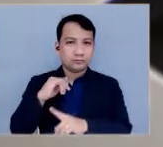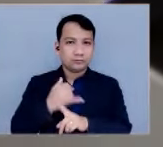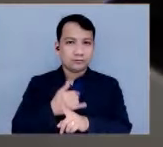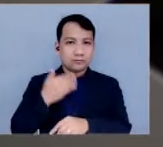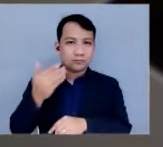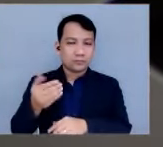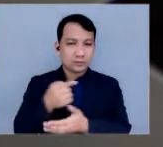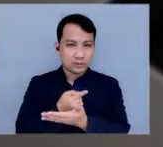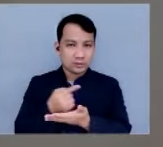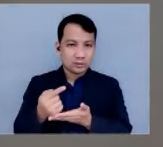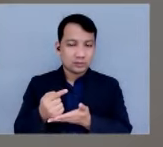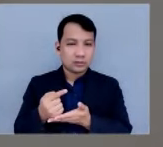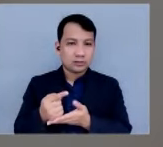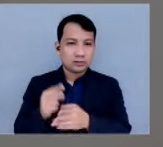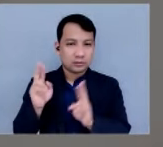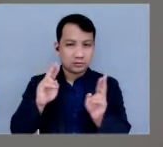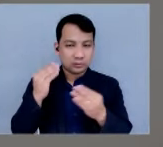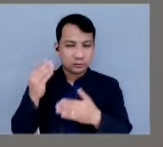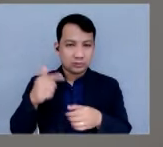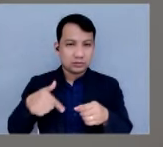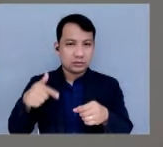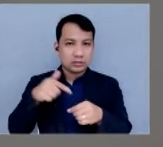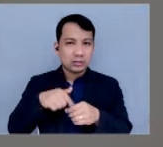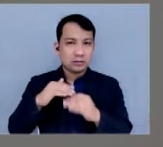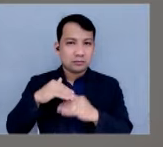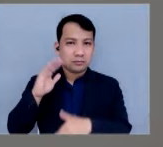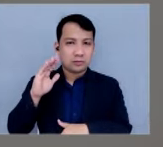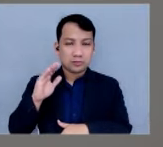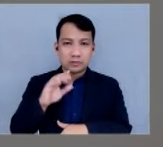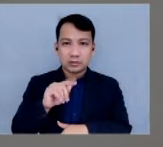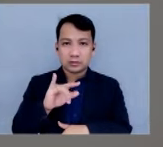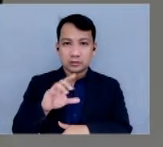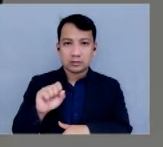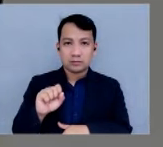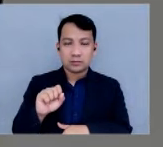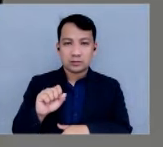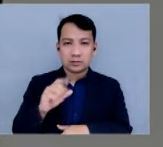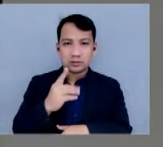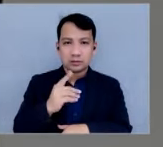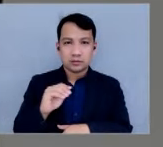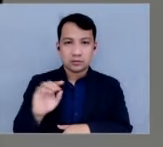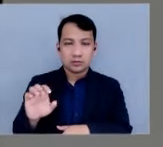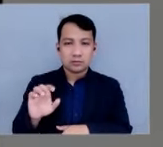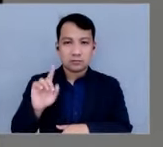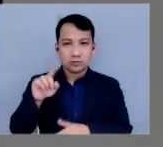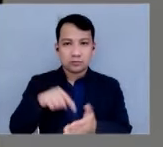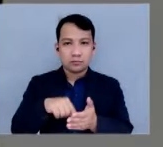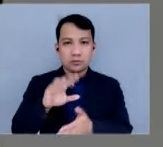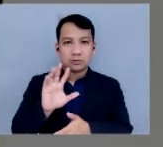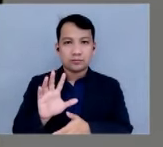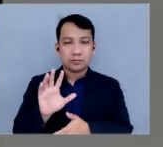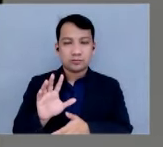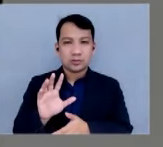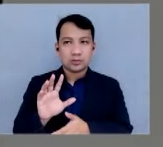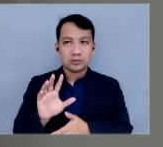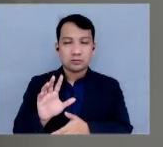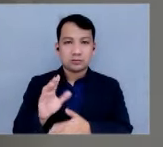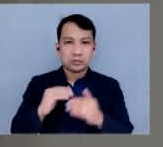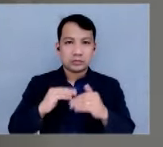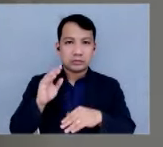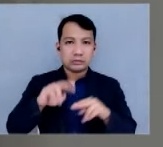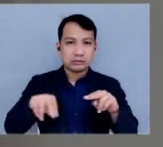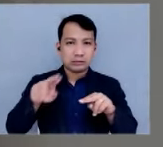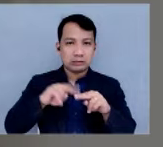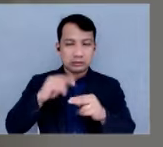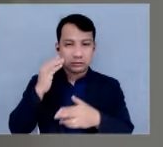linggo nagbabadya na naman ang isa pang oil price hike sa tayan ng Department of Energy hanggang Php150 ang posibleng dagdag presyo sa